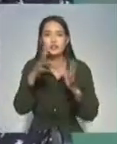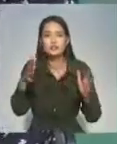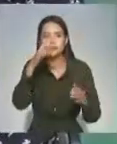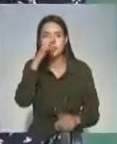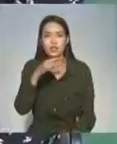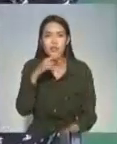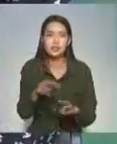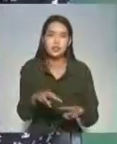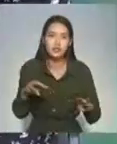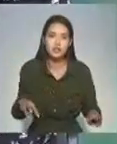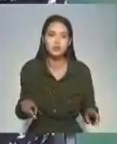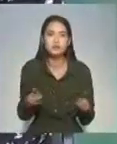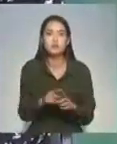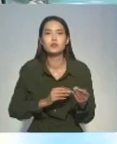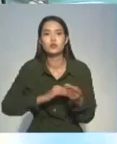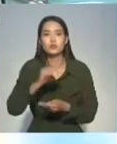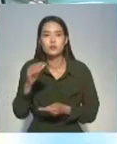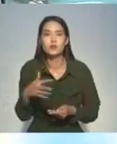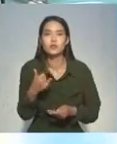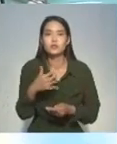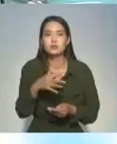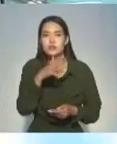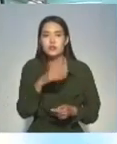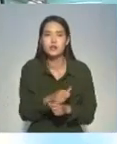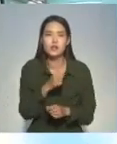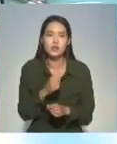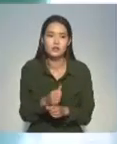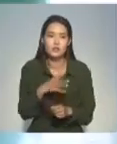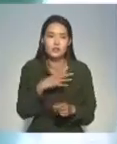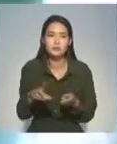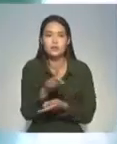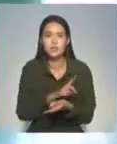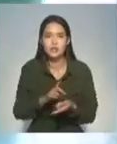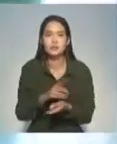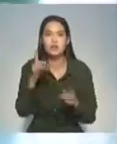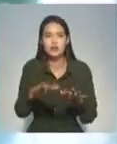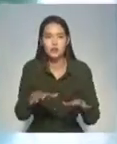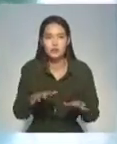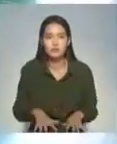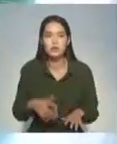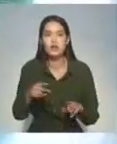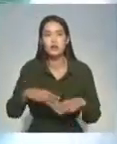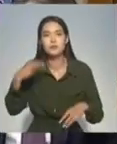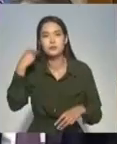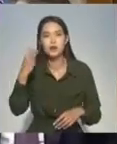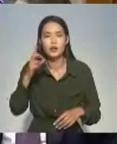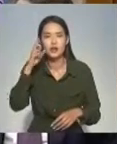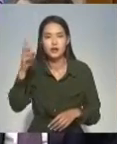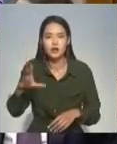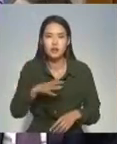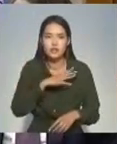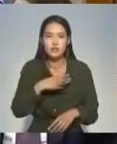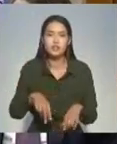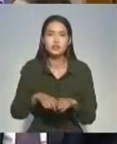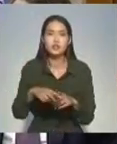Важным изменением стал переход от суперпрезидентской к президентской форме правления с влиятельным парламентом и подотчетным правительством. Кроме того, весной этого года